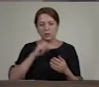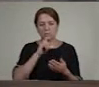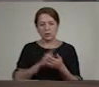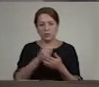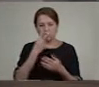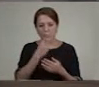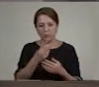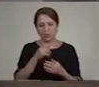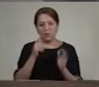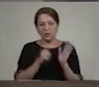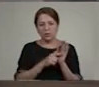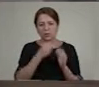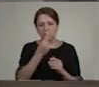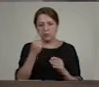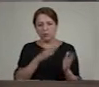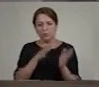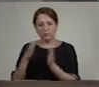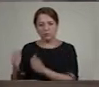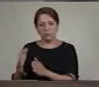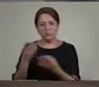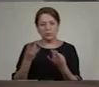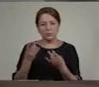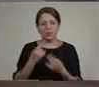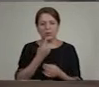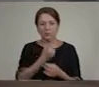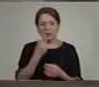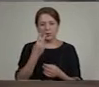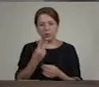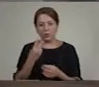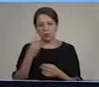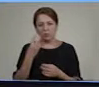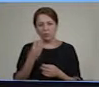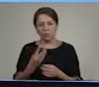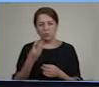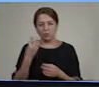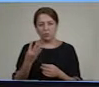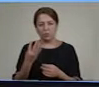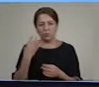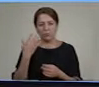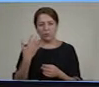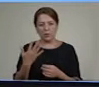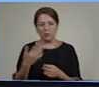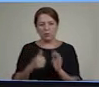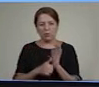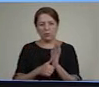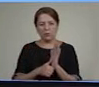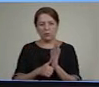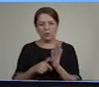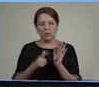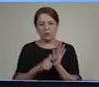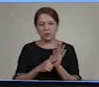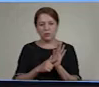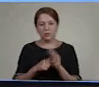7 birlik 10 ga siljitamiz. 1, demak 1, 2, 3, 4, 5,